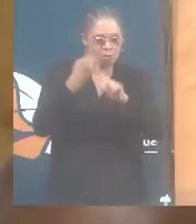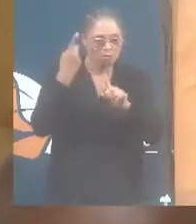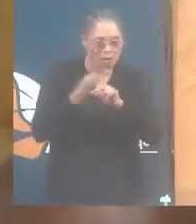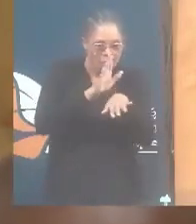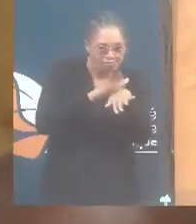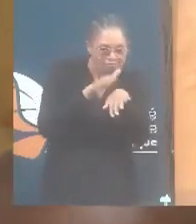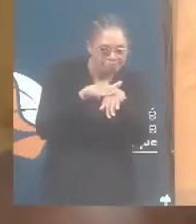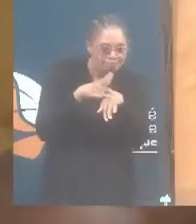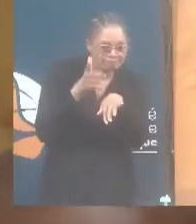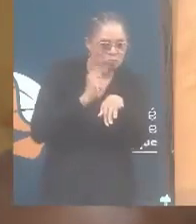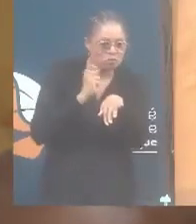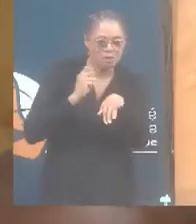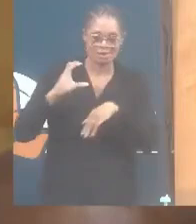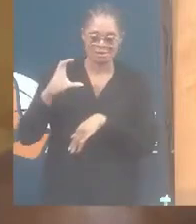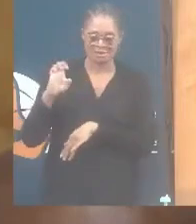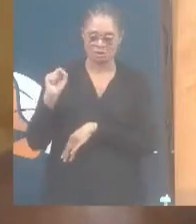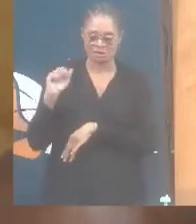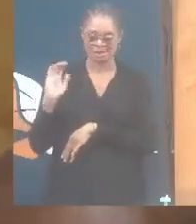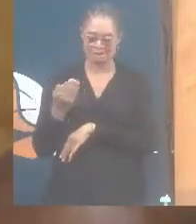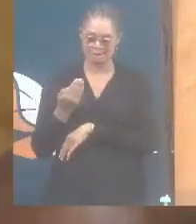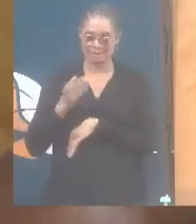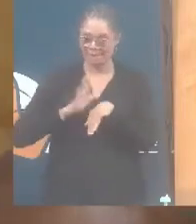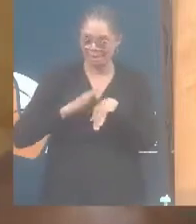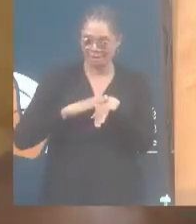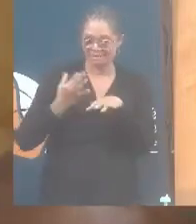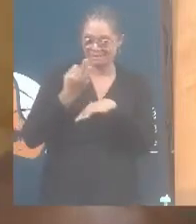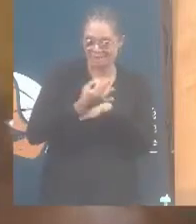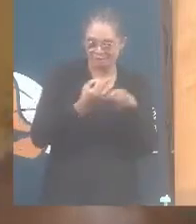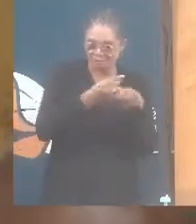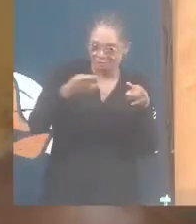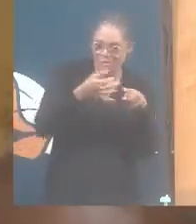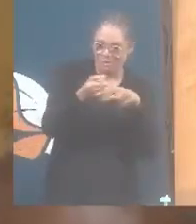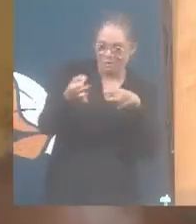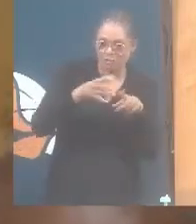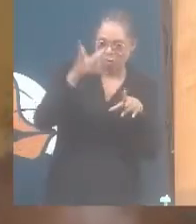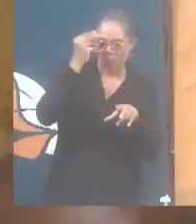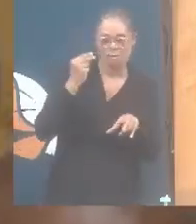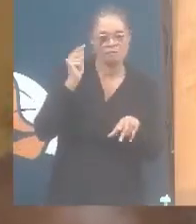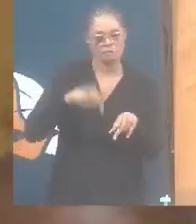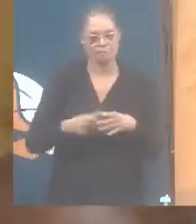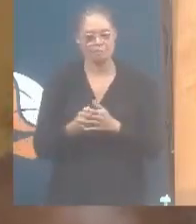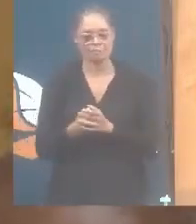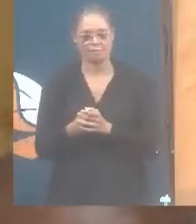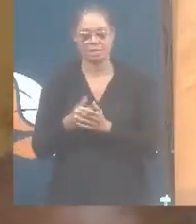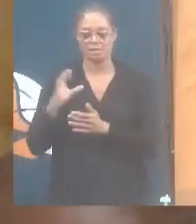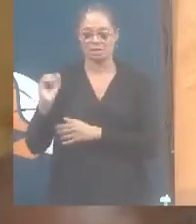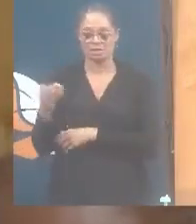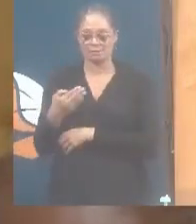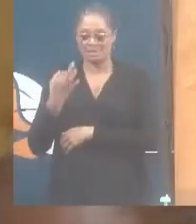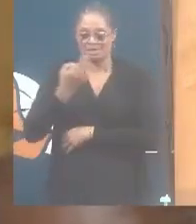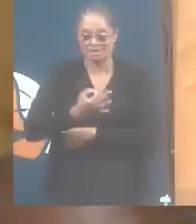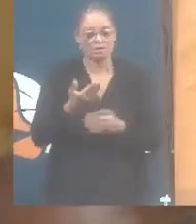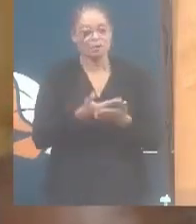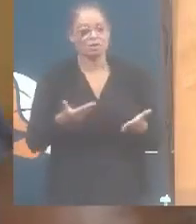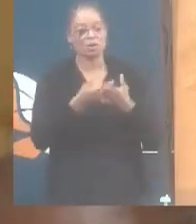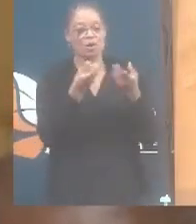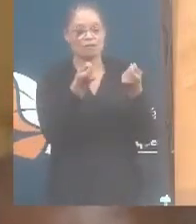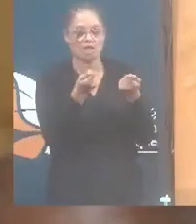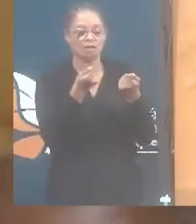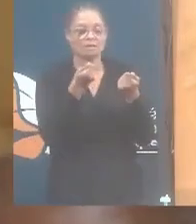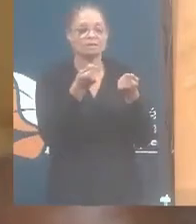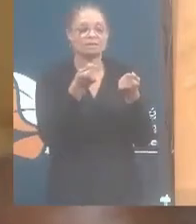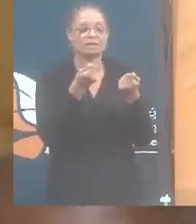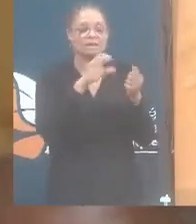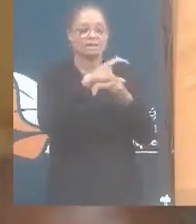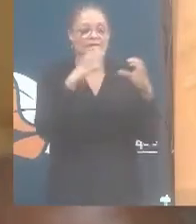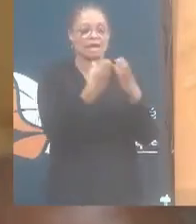avertissement du CGSM. Le CGSM disait que, dans son avis, il est clair que la situation financière de la CTM est tributaire